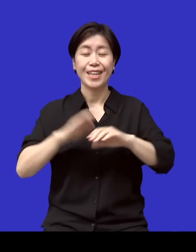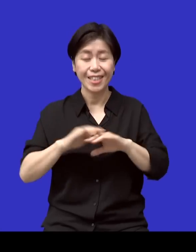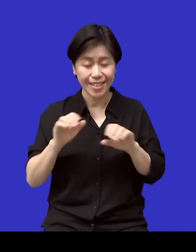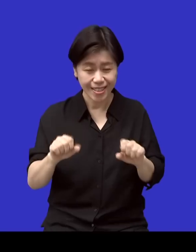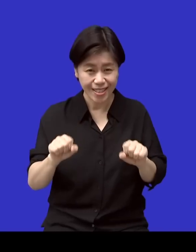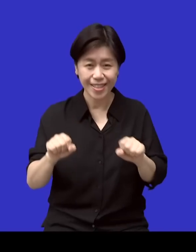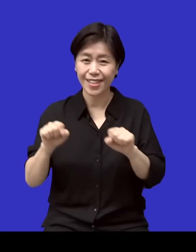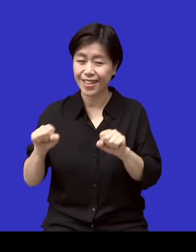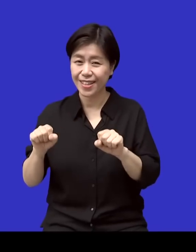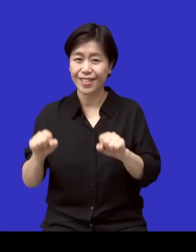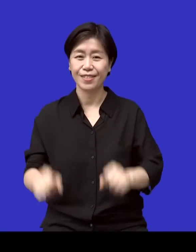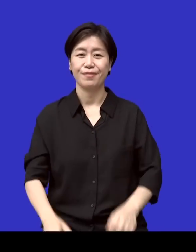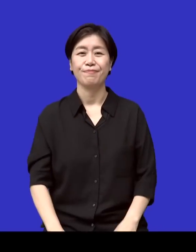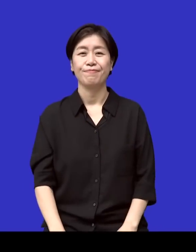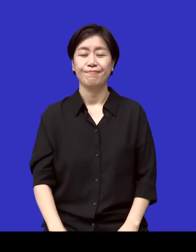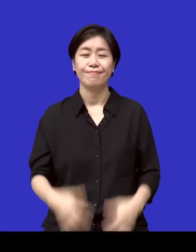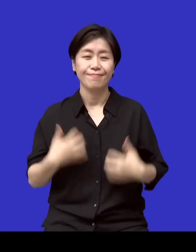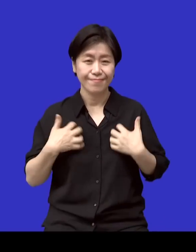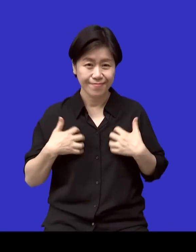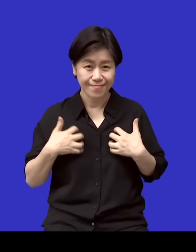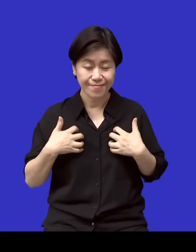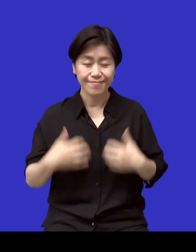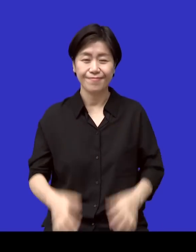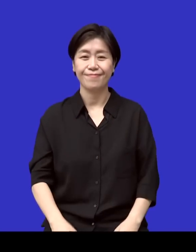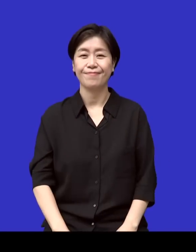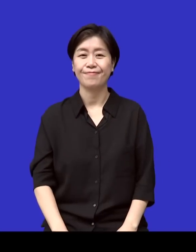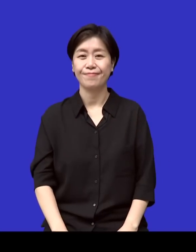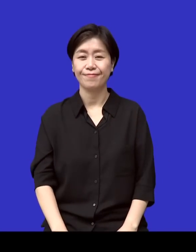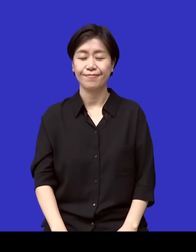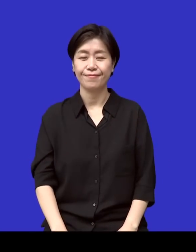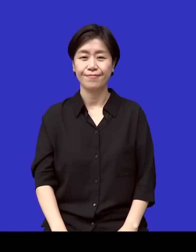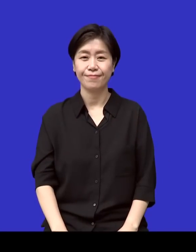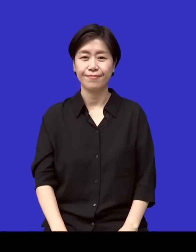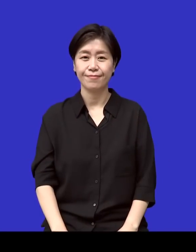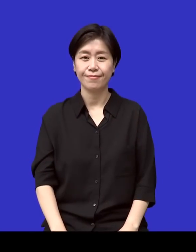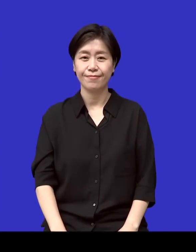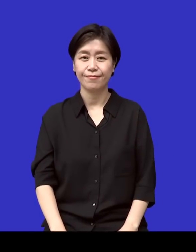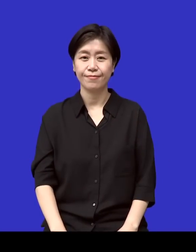안녕하세요. 안녕하세요. 안녕하세요. 반갑습니다.